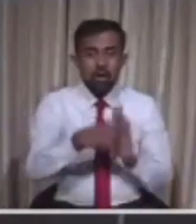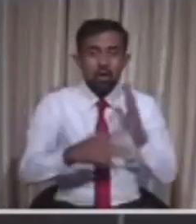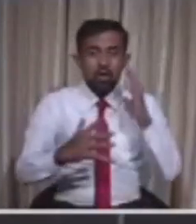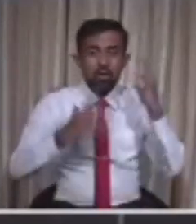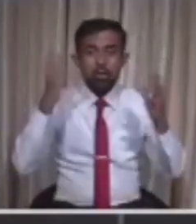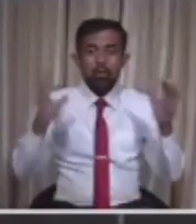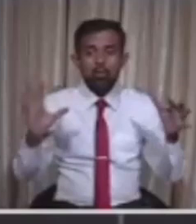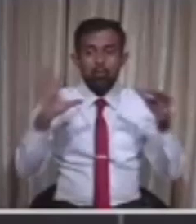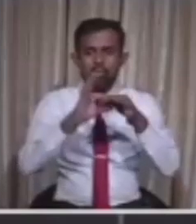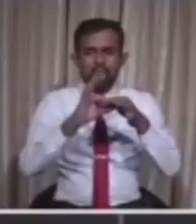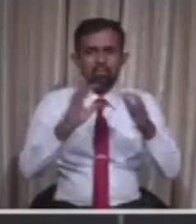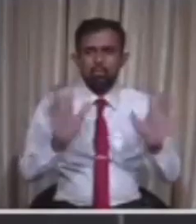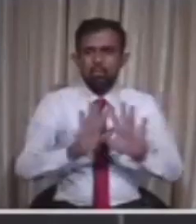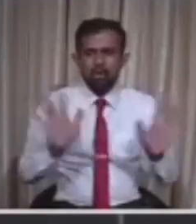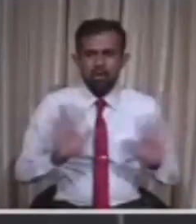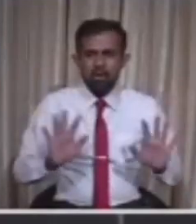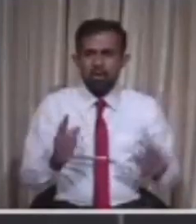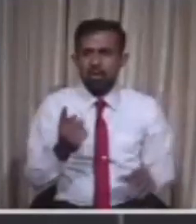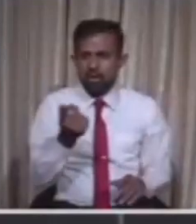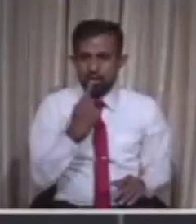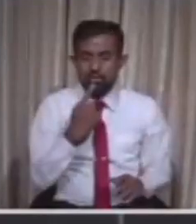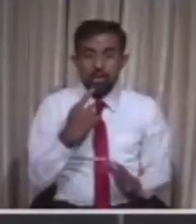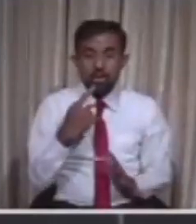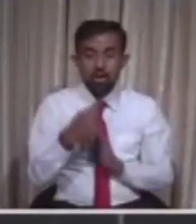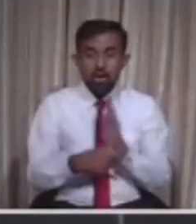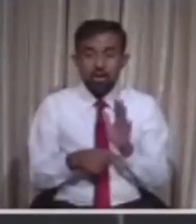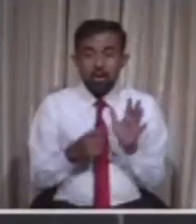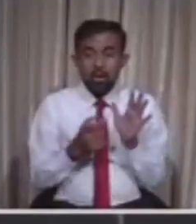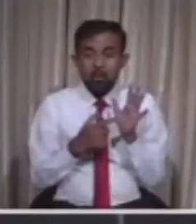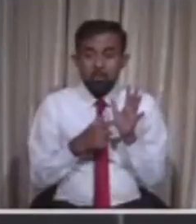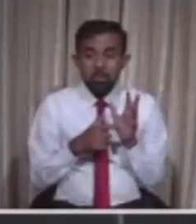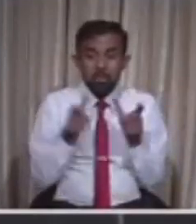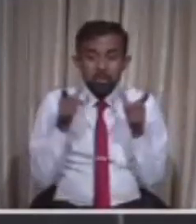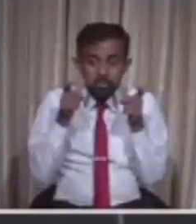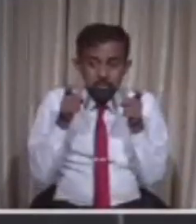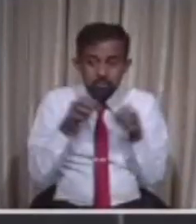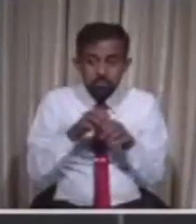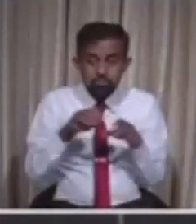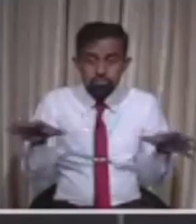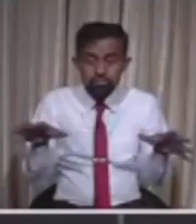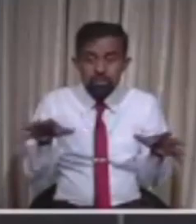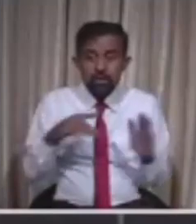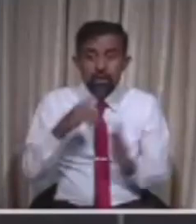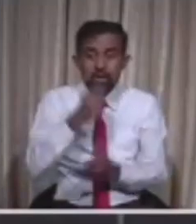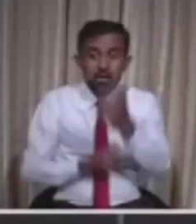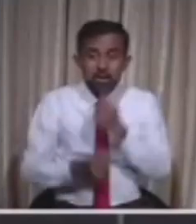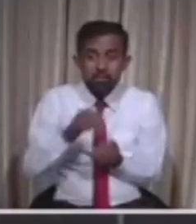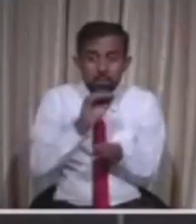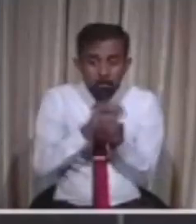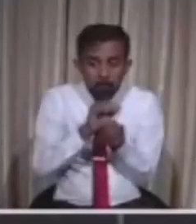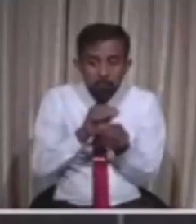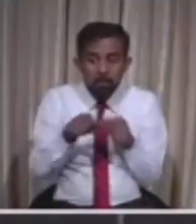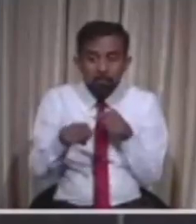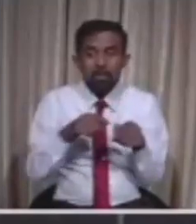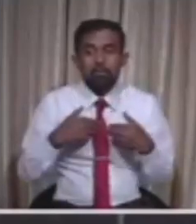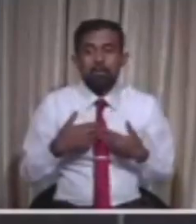එකතු කරන්න ඕනේ නැහැ කිව්වා. ලංකාව බිල්ලෝ මැව්වා ඊට පස්සේ ලිඳේ ඉන්න ගෙම්බෝ ආගේ අපි හිටිය අන්තිමට බංකොලොත්